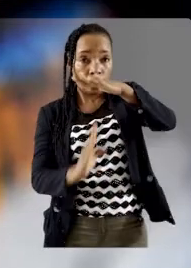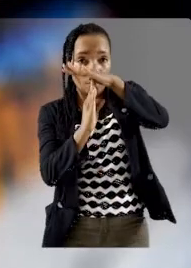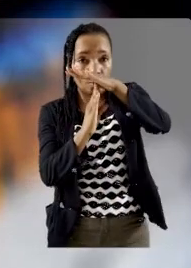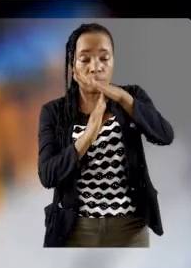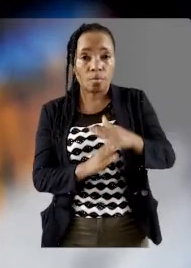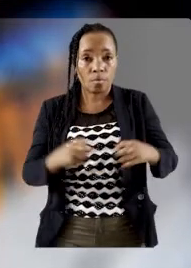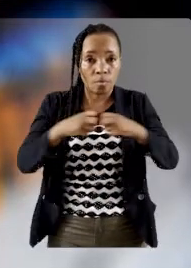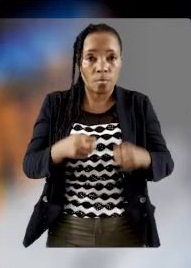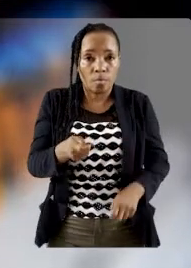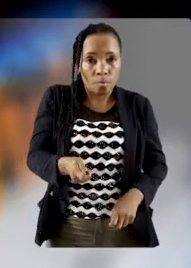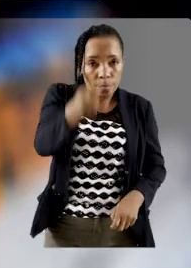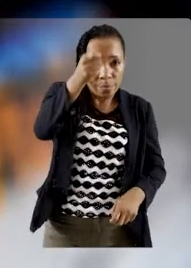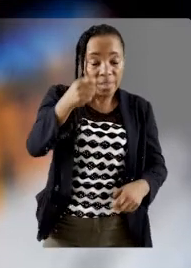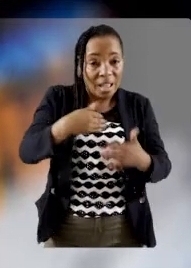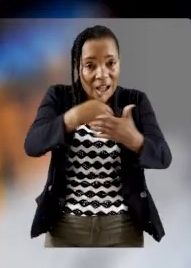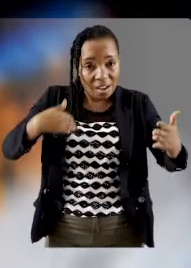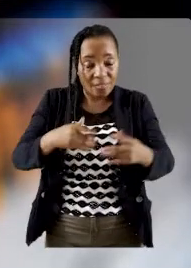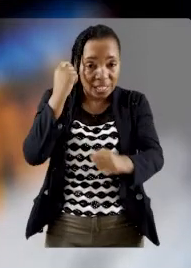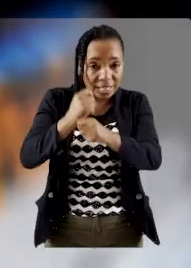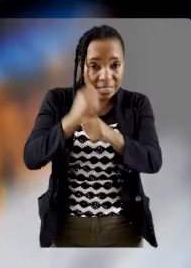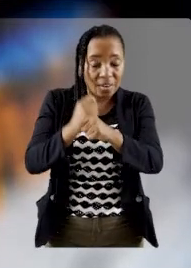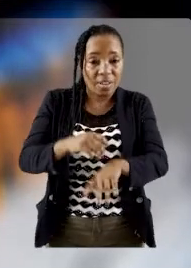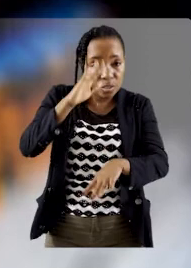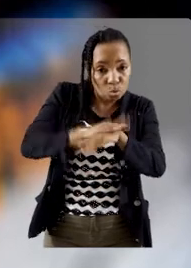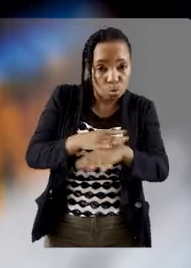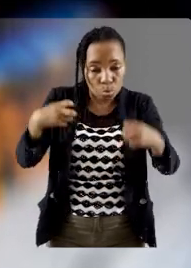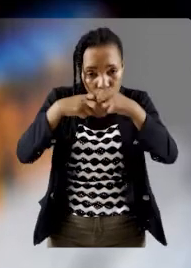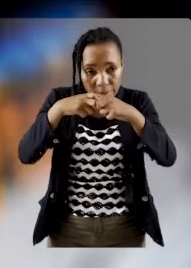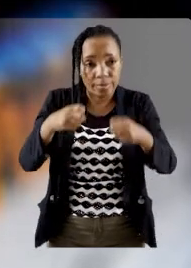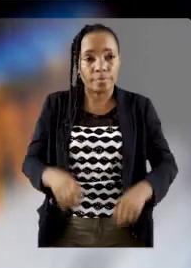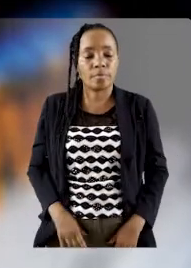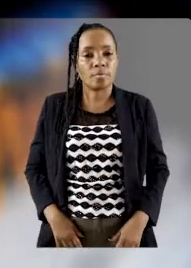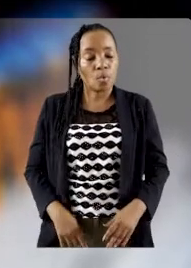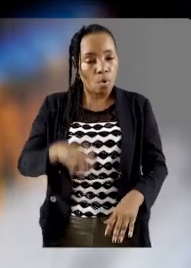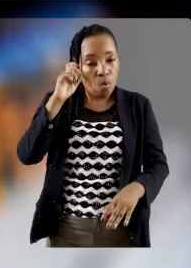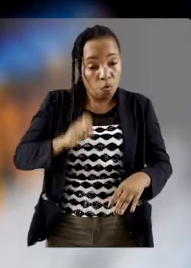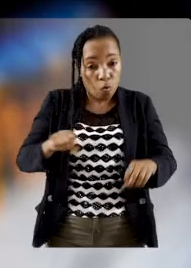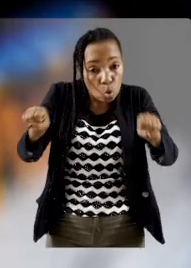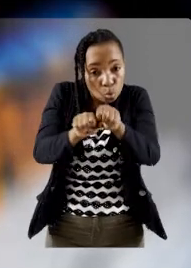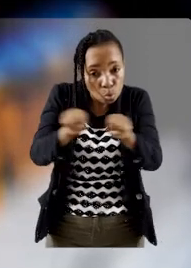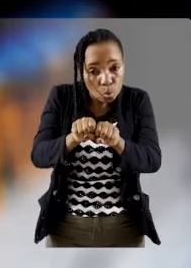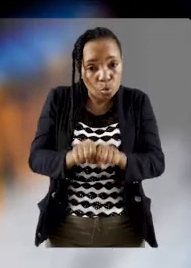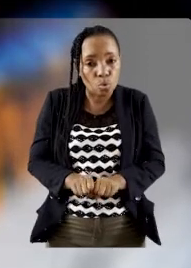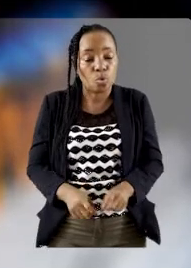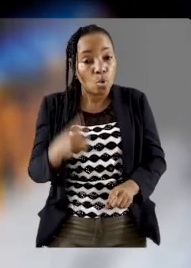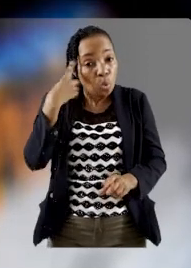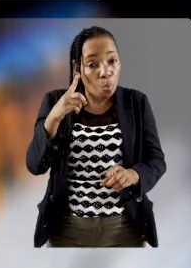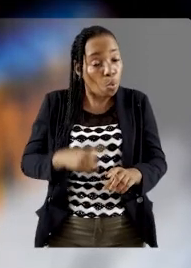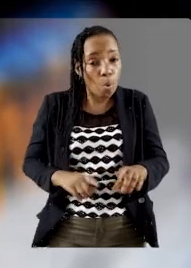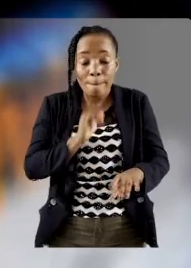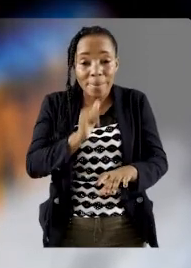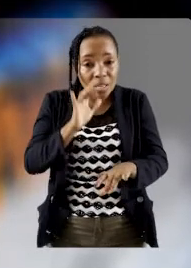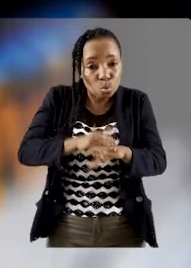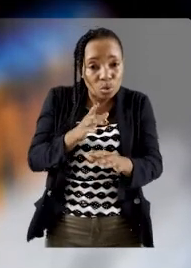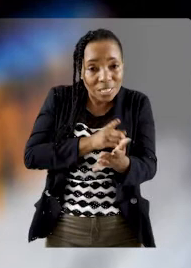le circuit électrique avant tout travail sur celui-ci. Porter des chaussures pour ne pas être en contact direct